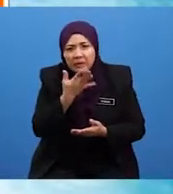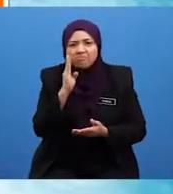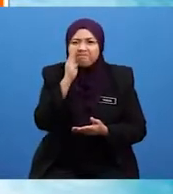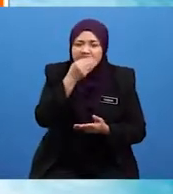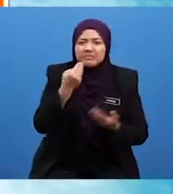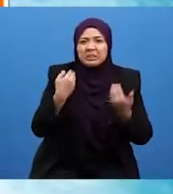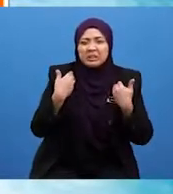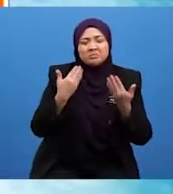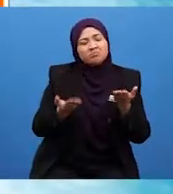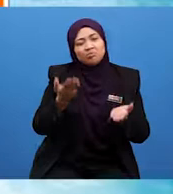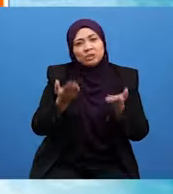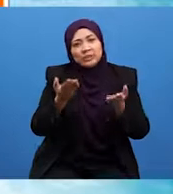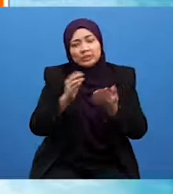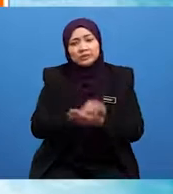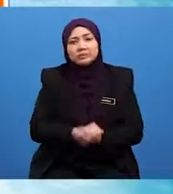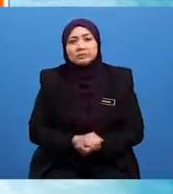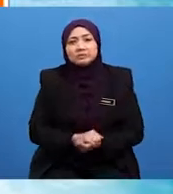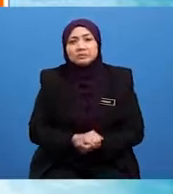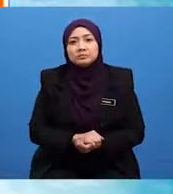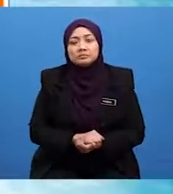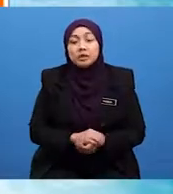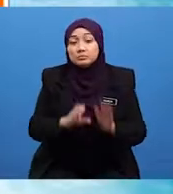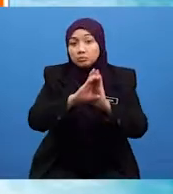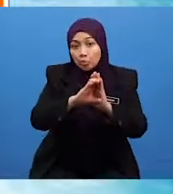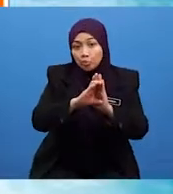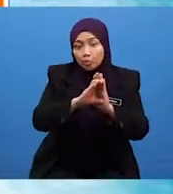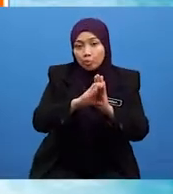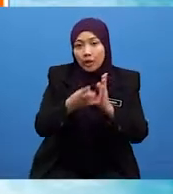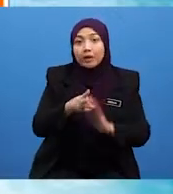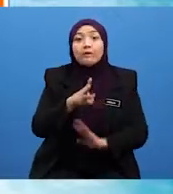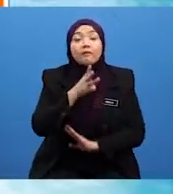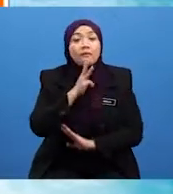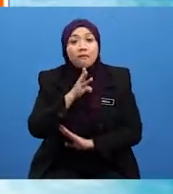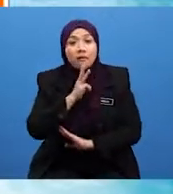Antara contoh bahan neutral adalah air suling,